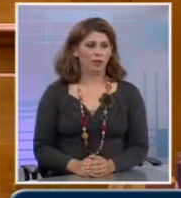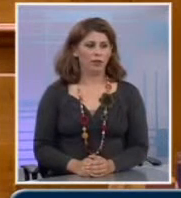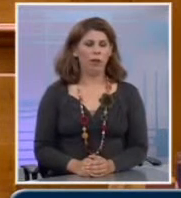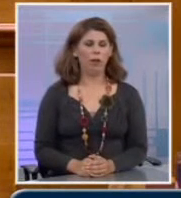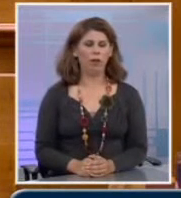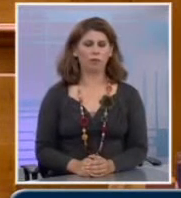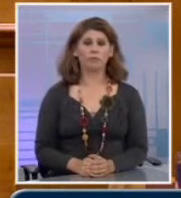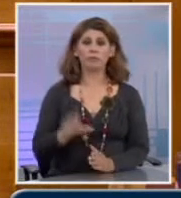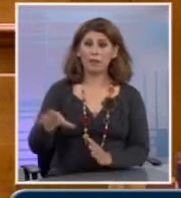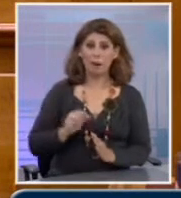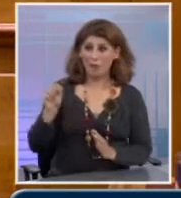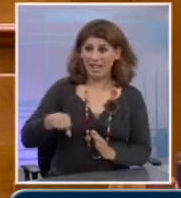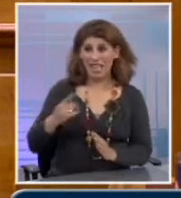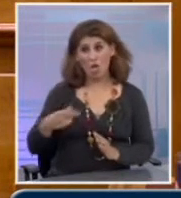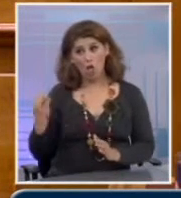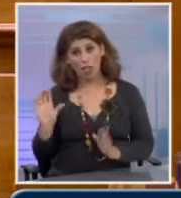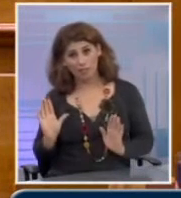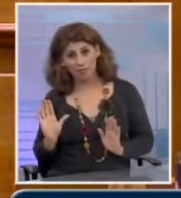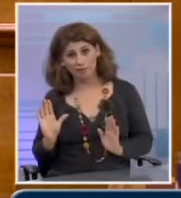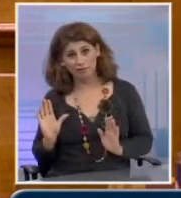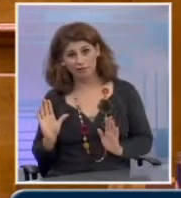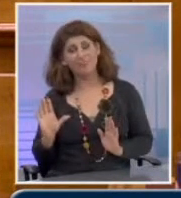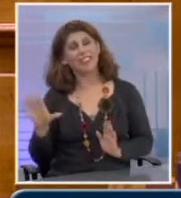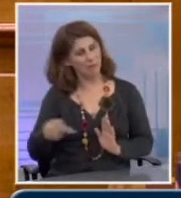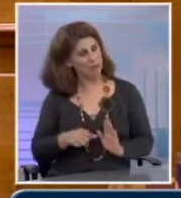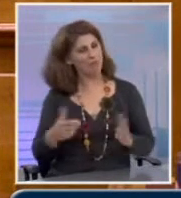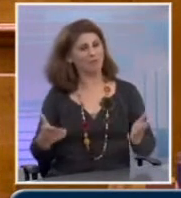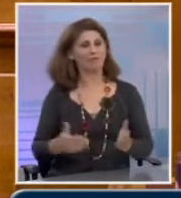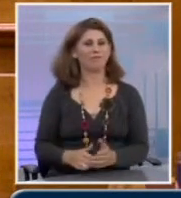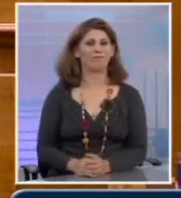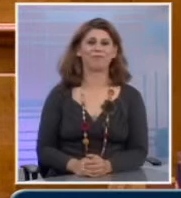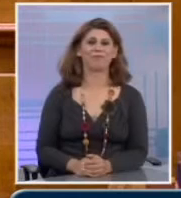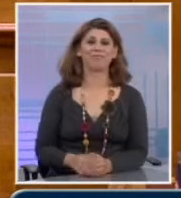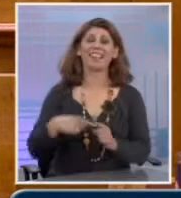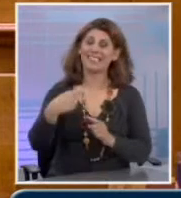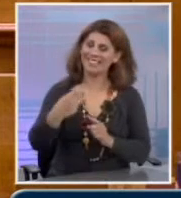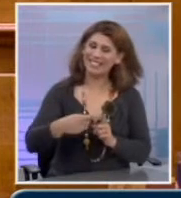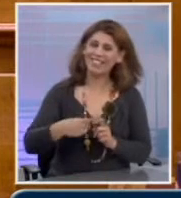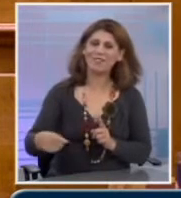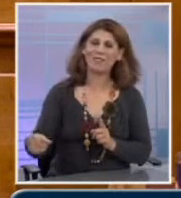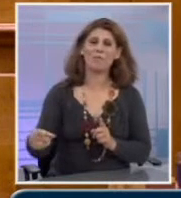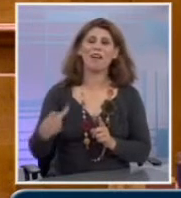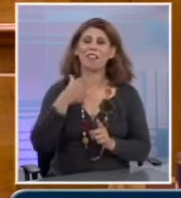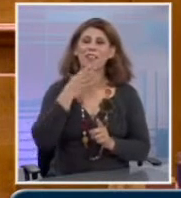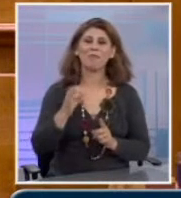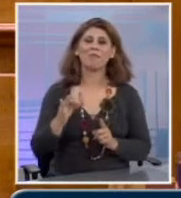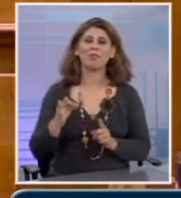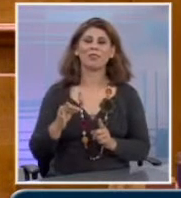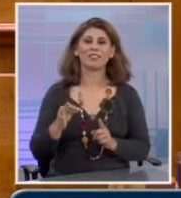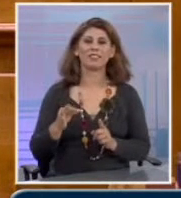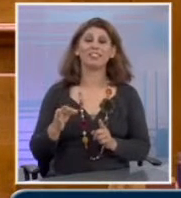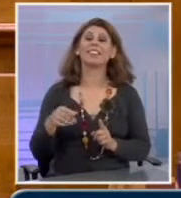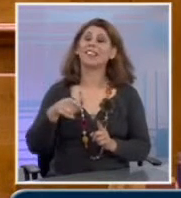Παρακαλώ. Θα τα πάρουμε ή να μην τα πάρουμε, τι λέτε? Παρακαλώ, κύριε Την άλλη εβδομάδα λοιπόν, μην απαντάτε. Που θα